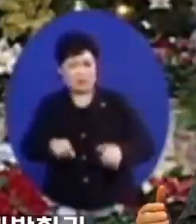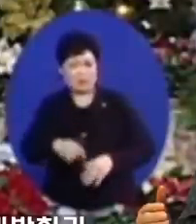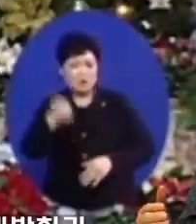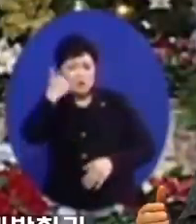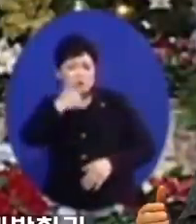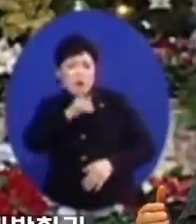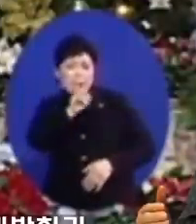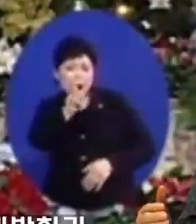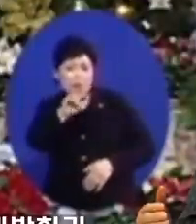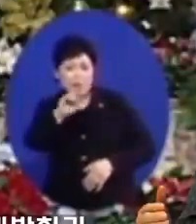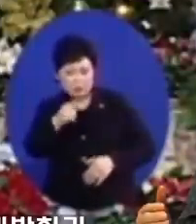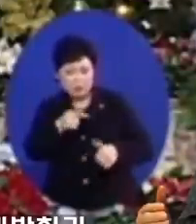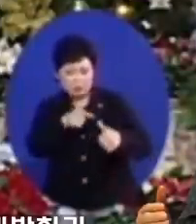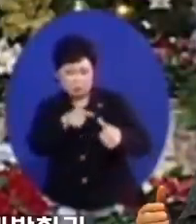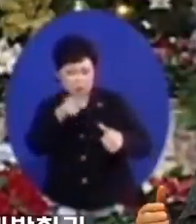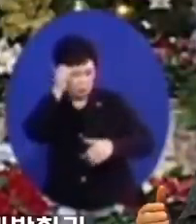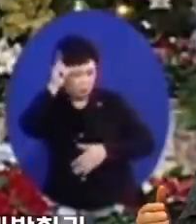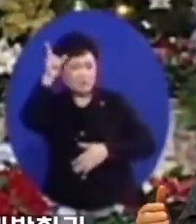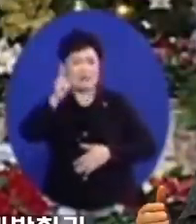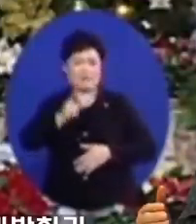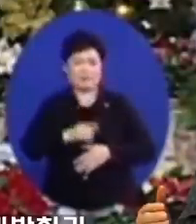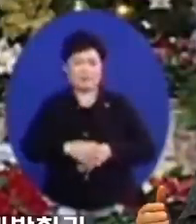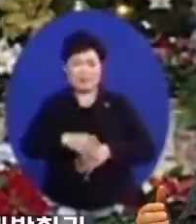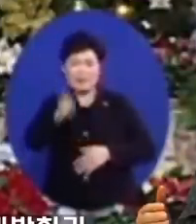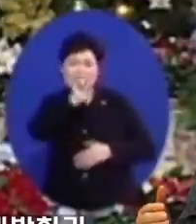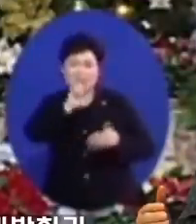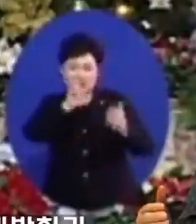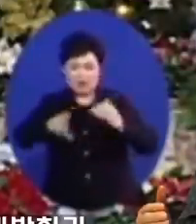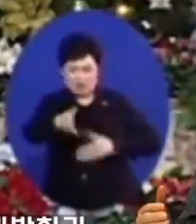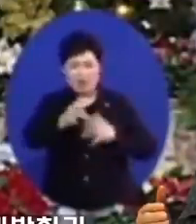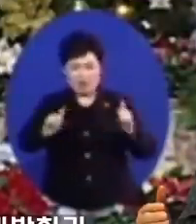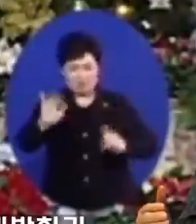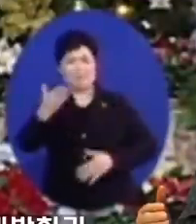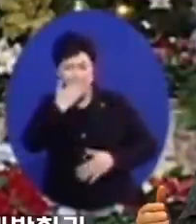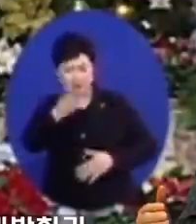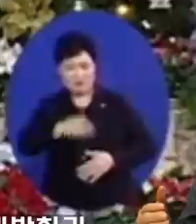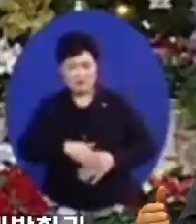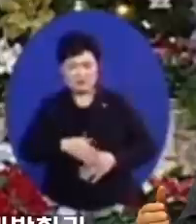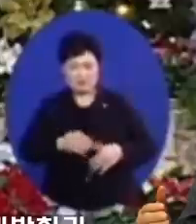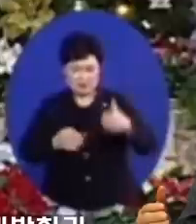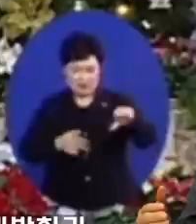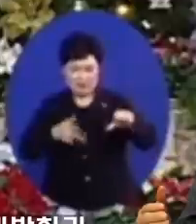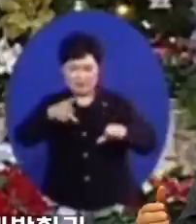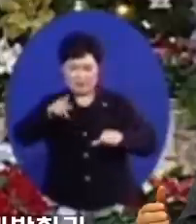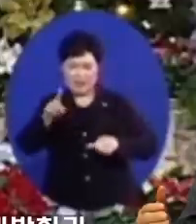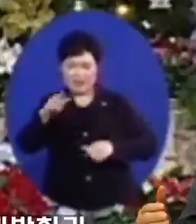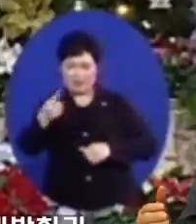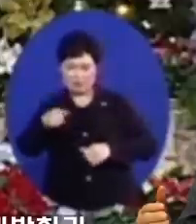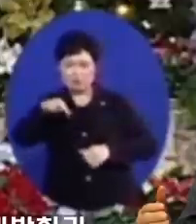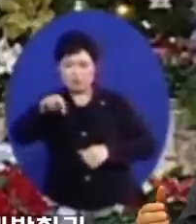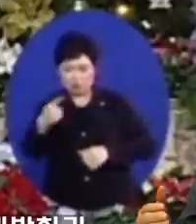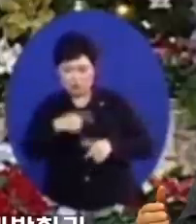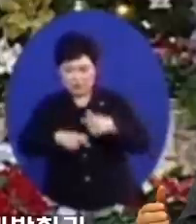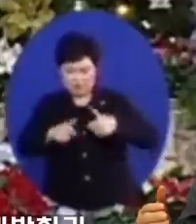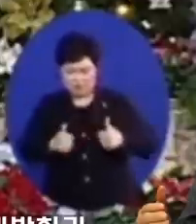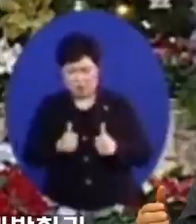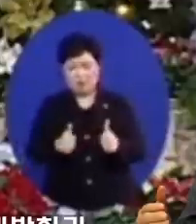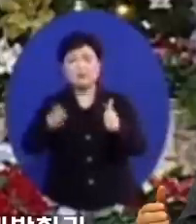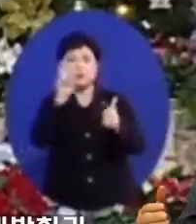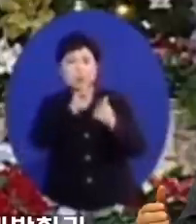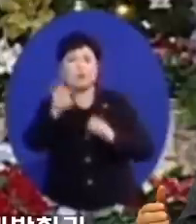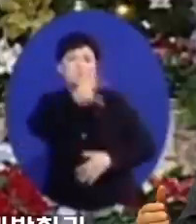뭐라고 말해도 너는 위대한 승악가가 된다. 카루소는 어머니의 말에 용기를 얻어 혼자 더욱 열심히 노래 연습을